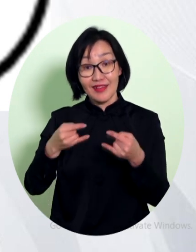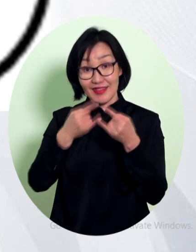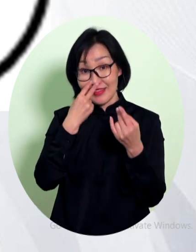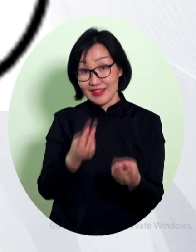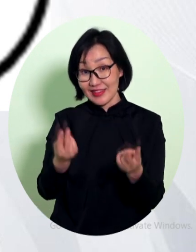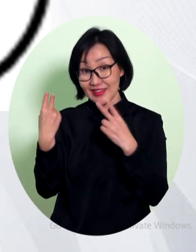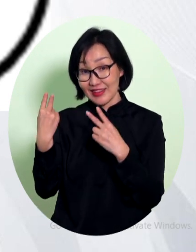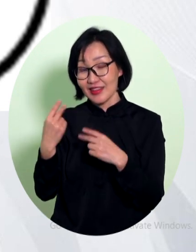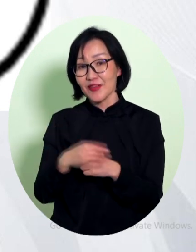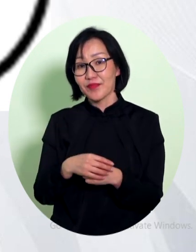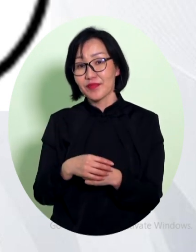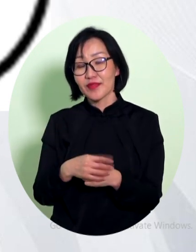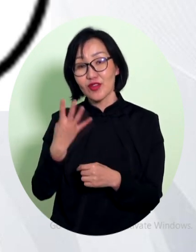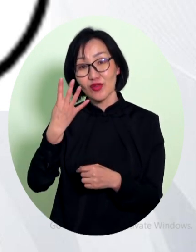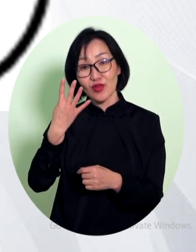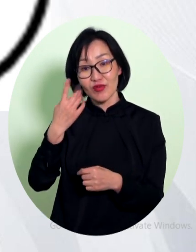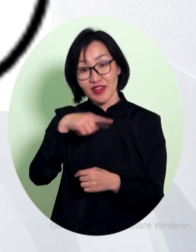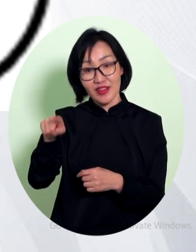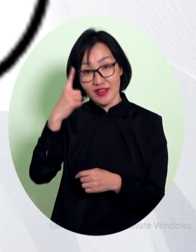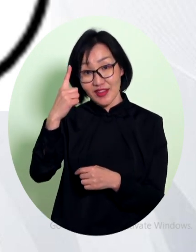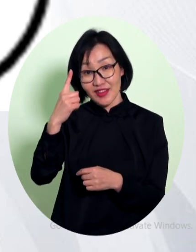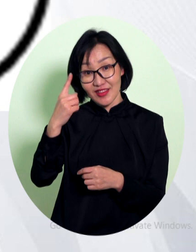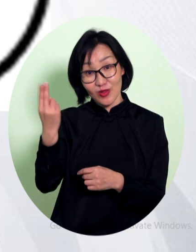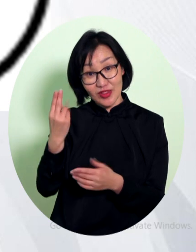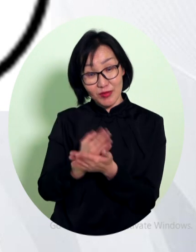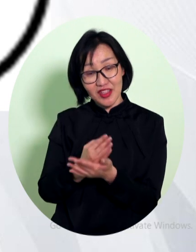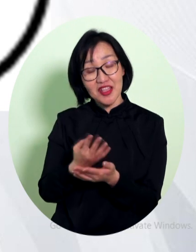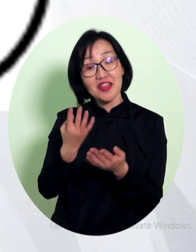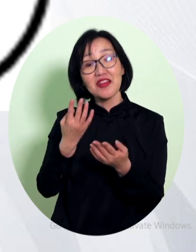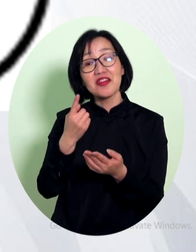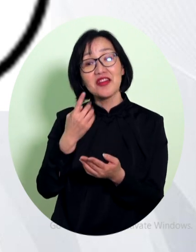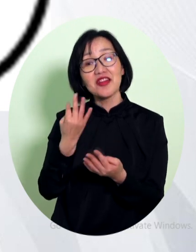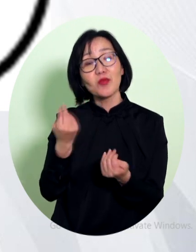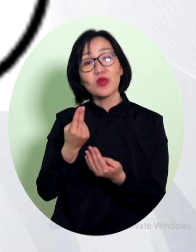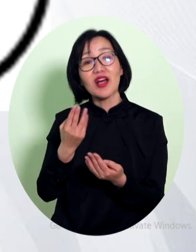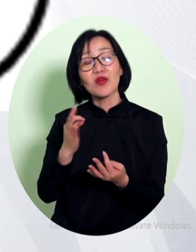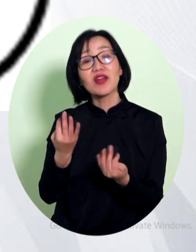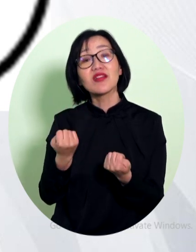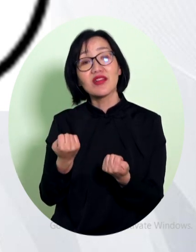Дэлгэцдээр 4.1-ийг будсан байна. Хэдэн будагдаагүй үлдсэн байна?